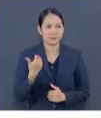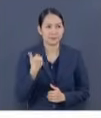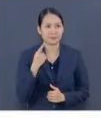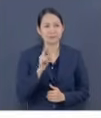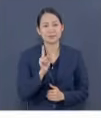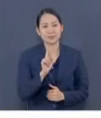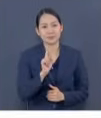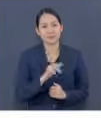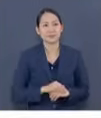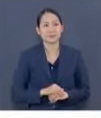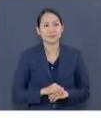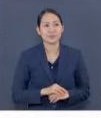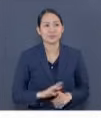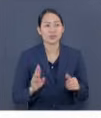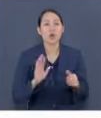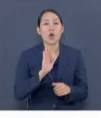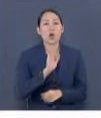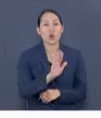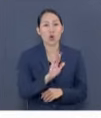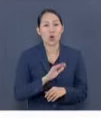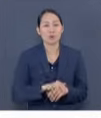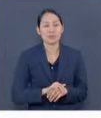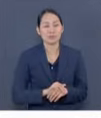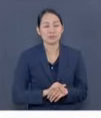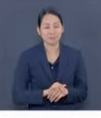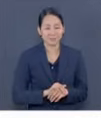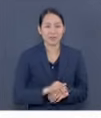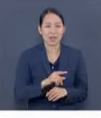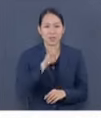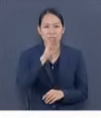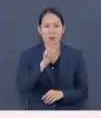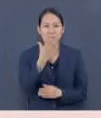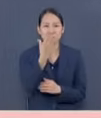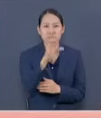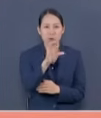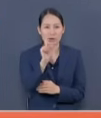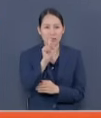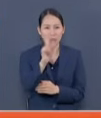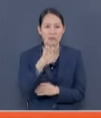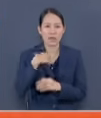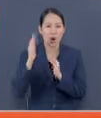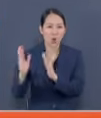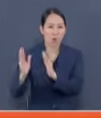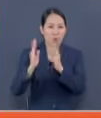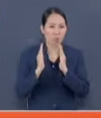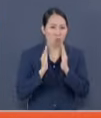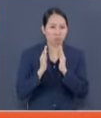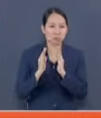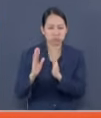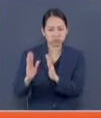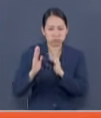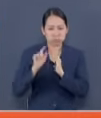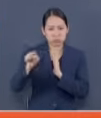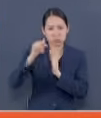ณลอกมาจากญี่ปุ่นเขามีงานศึกษางานวิจัยที่ญี่ปุ่นน่ะแล้วมันไม่ได้ช่วยกระตุ้นเศรษฐกิจมากมายเนี่ยแหละฮะคุณผู้ช